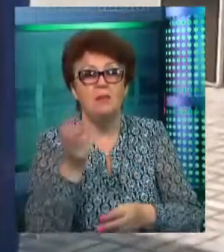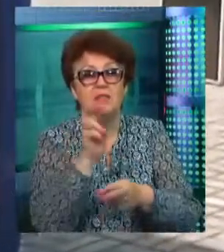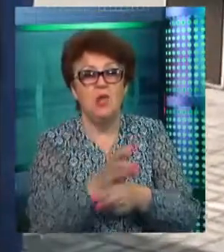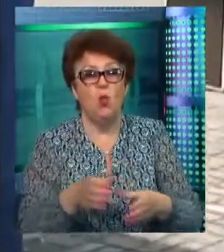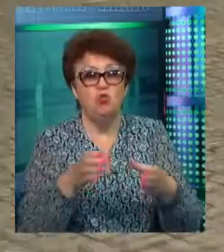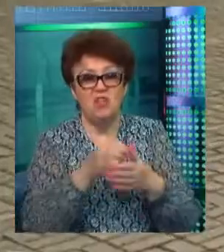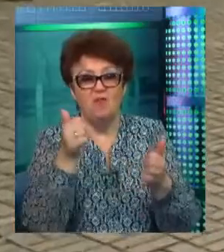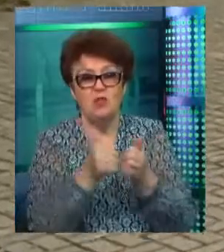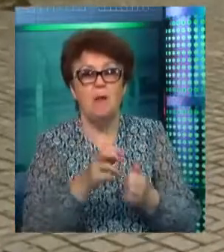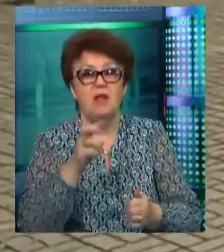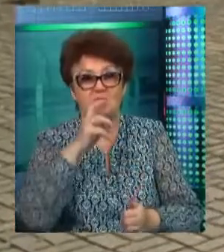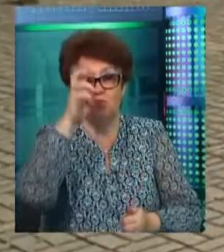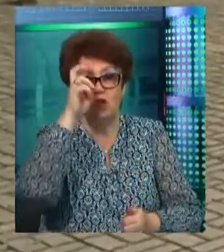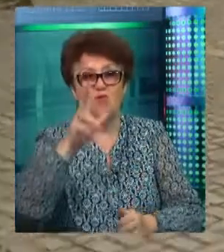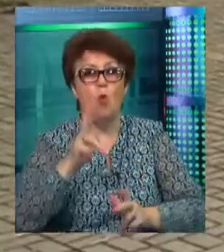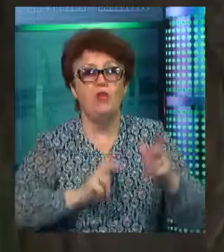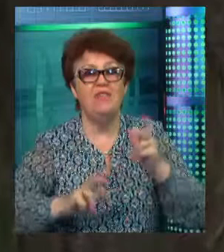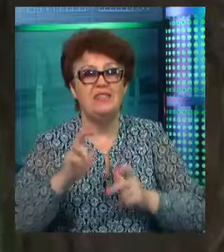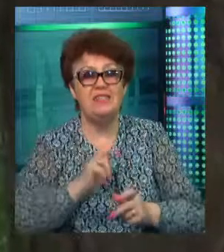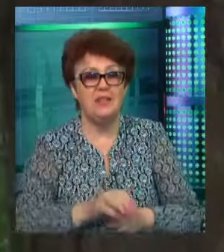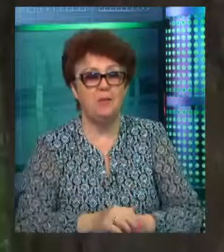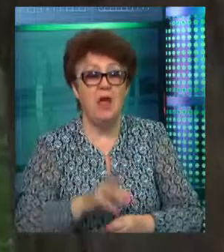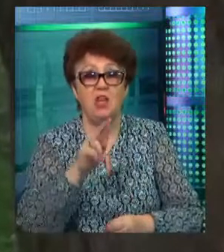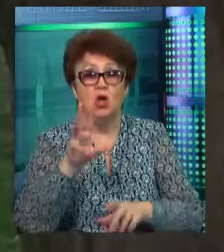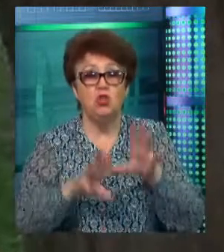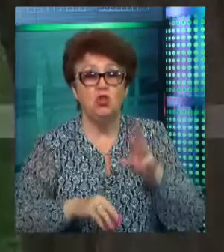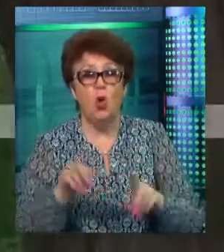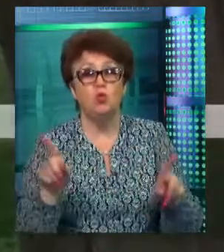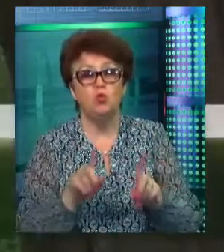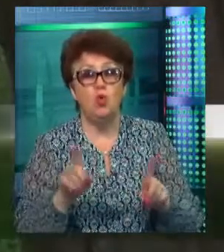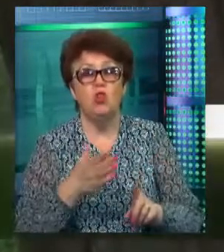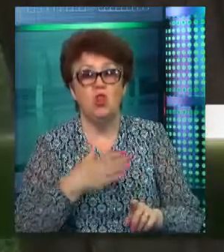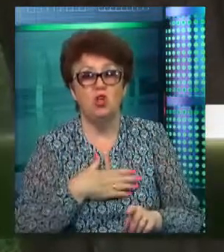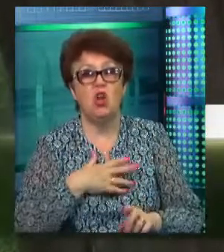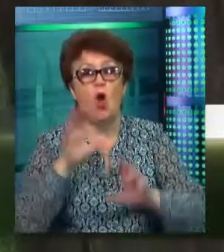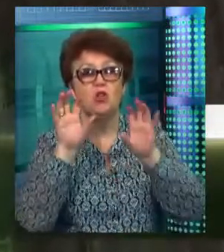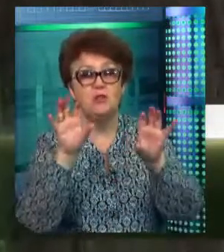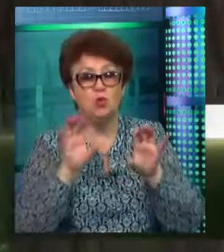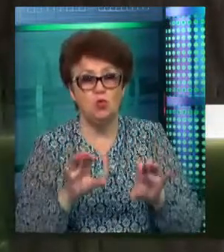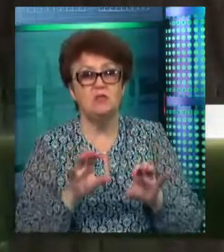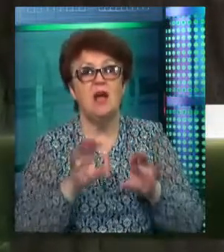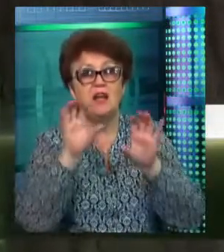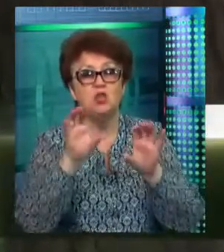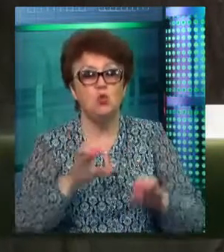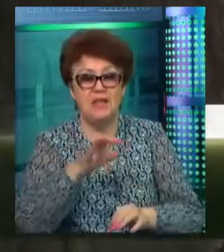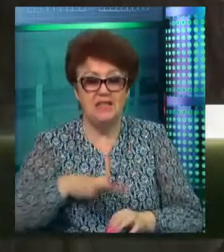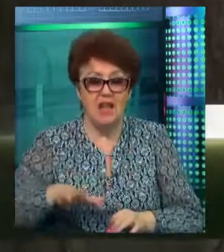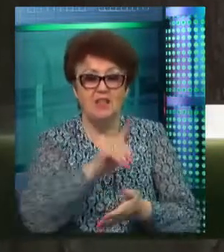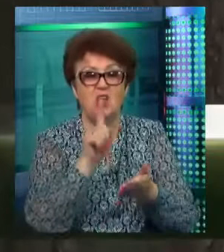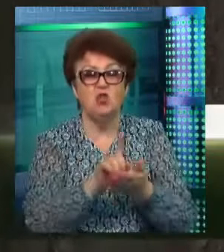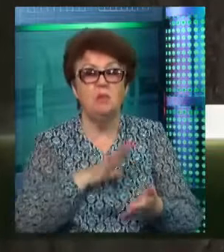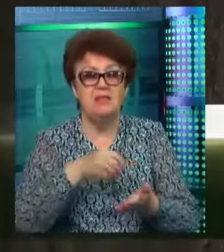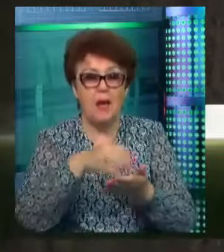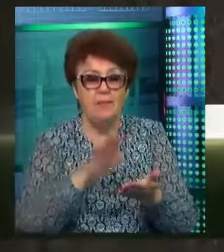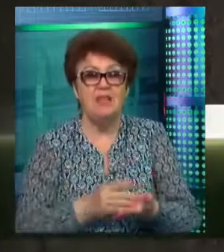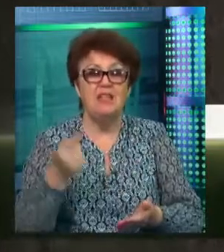участок возле брянского государственного университета я считаю что наших до ситуции в конституции страны должны быть записаны